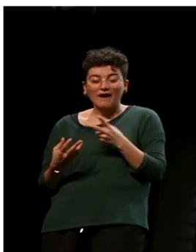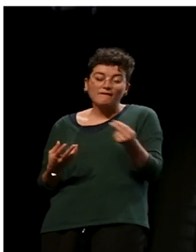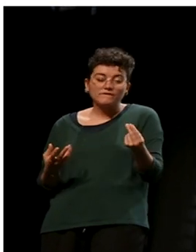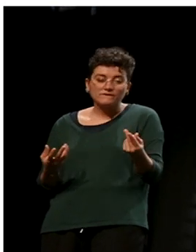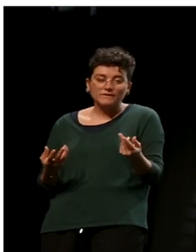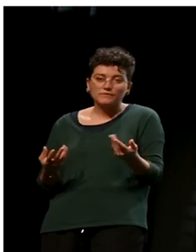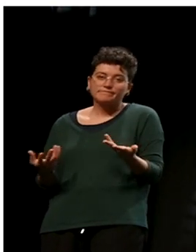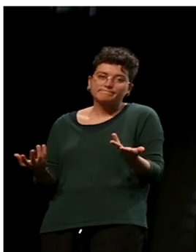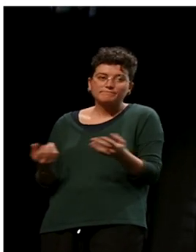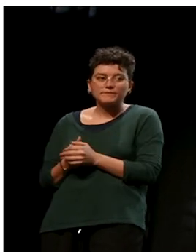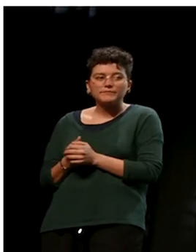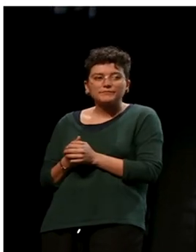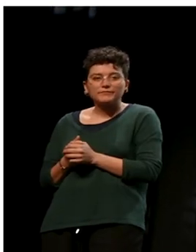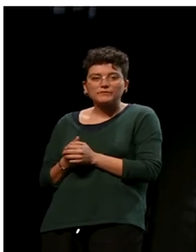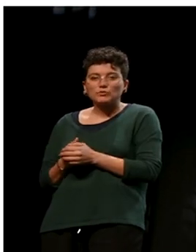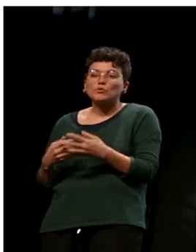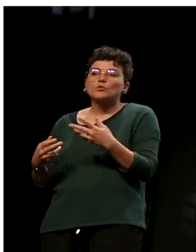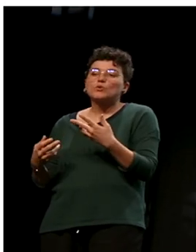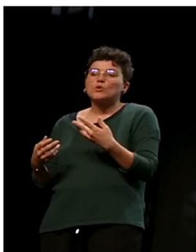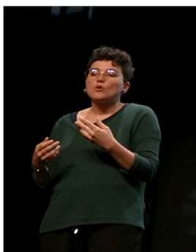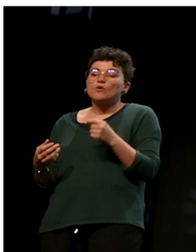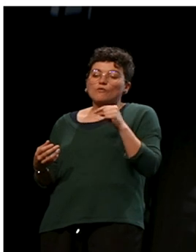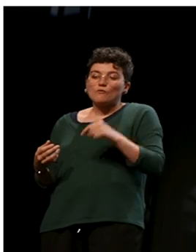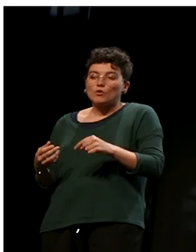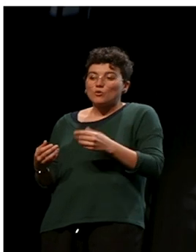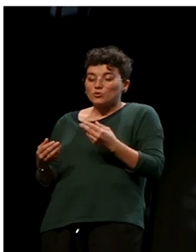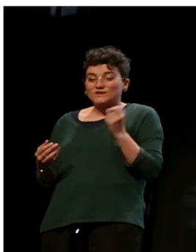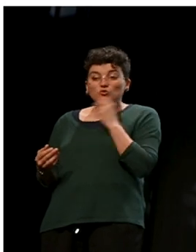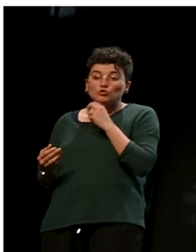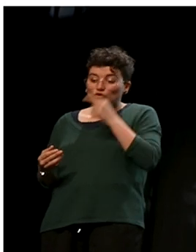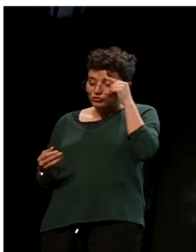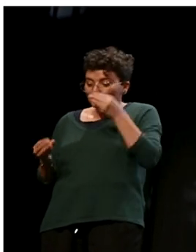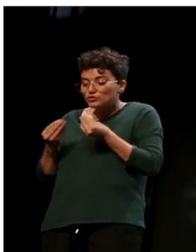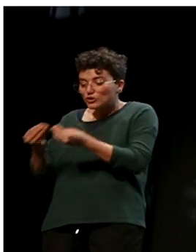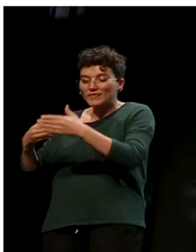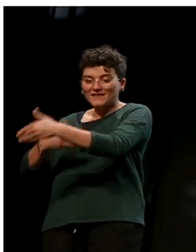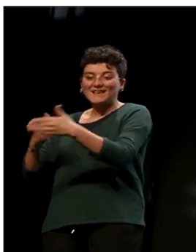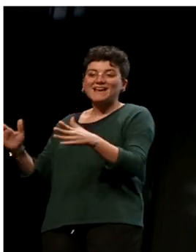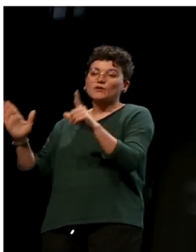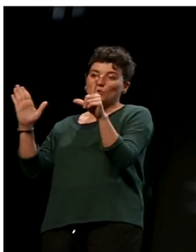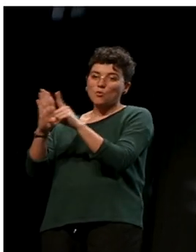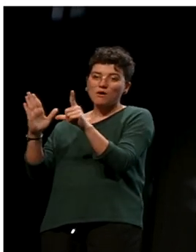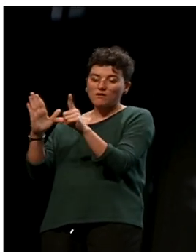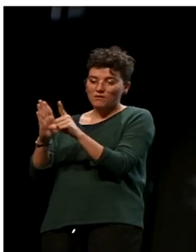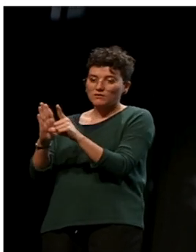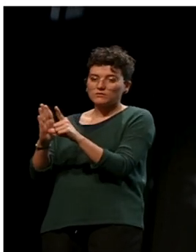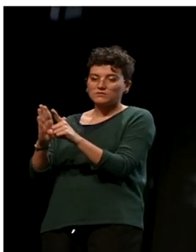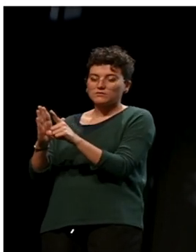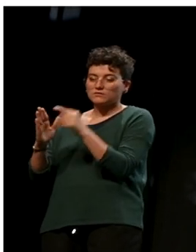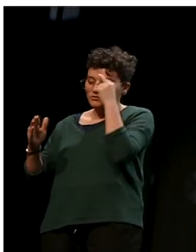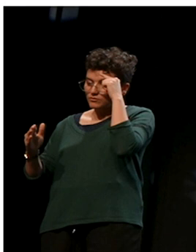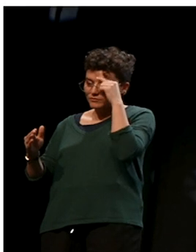plein de solutions. Je pense que dans l'urgence, il faut légiférer, il faut cadrer le truc. Je pense qu'Étienne l'a très bien montré au sein d'une école,